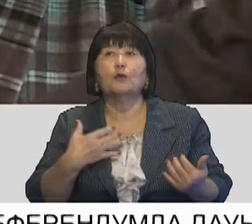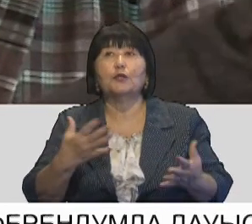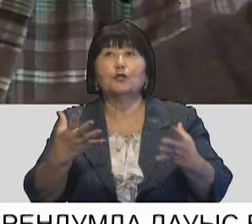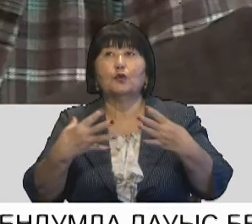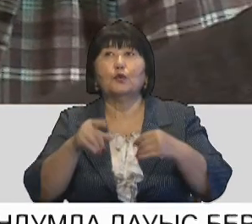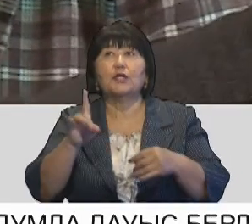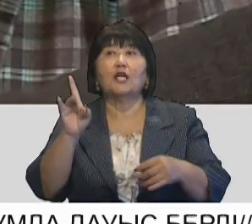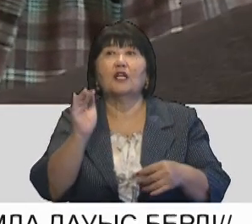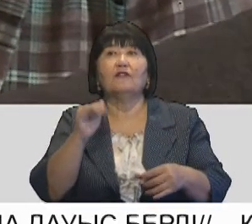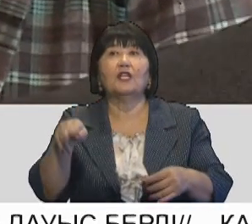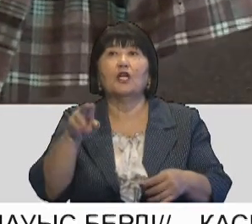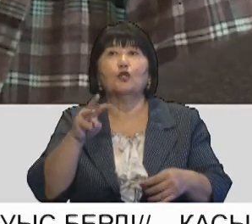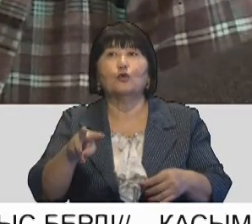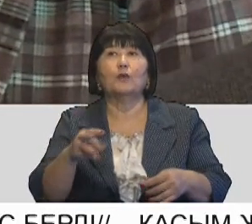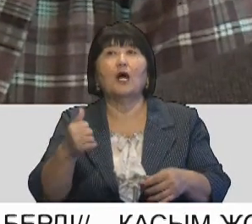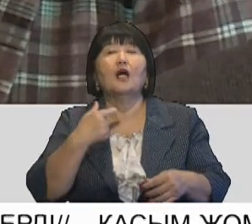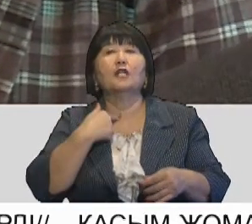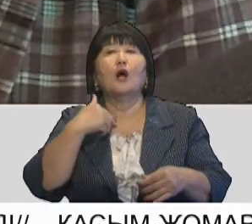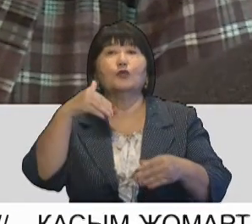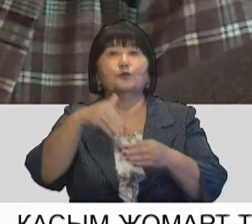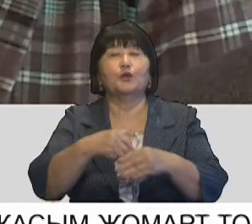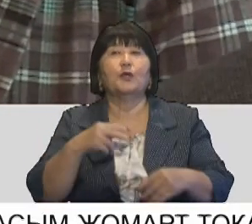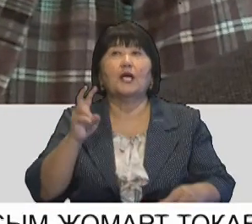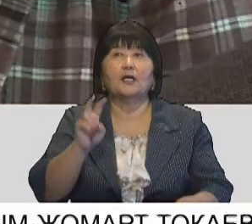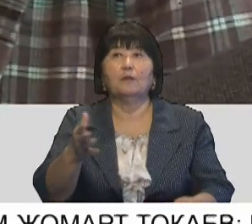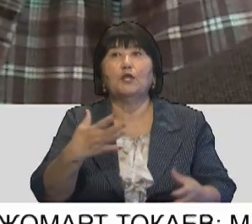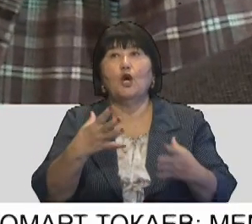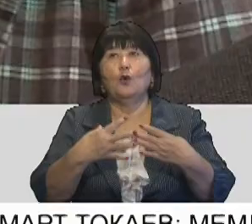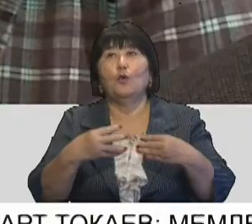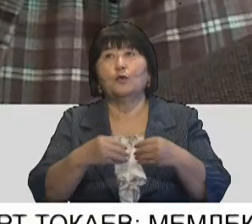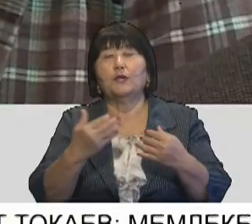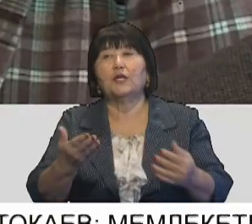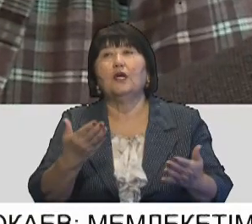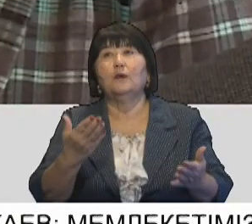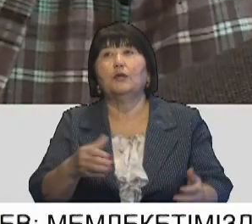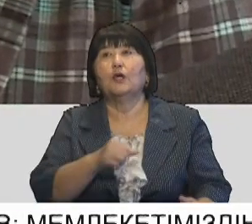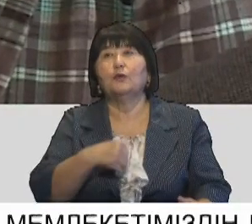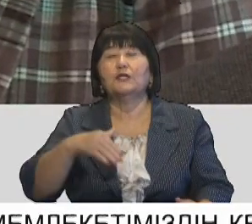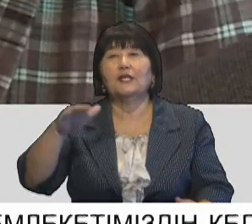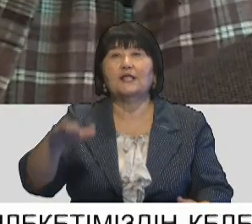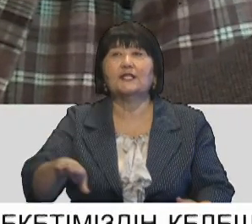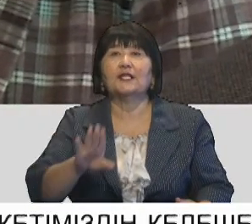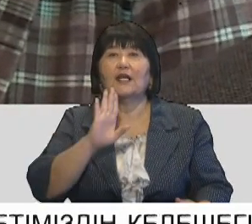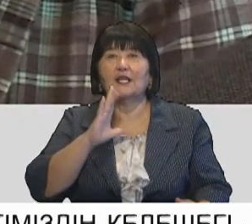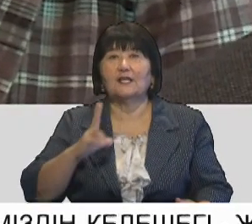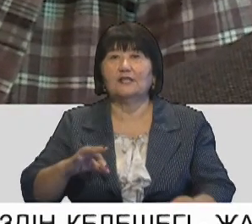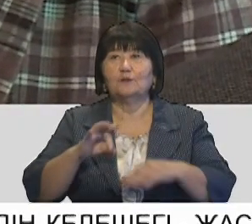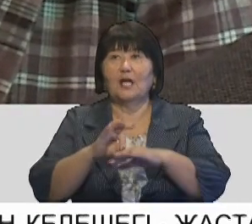осы референдумға дауыс беруге келдік. Міне отбасымызбен өзім кішкентайымды ала келдім.